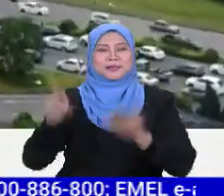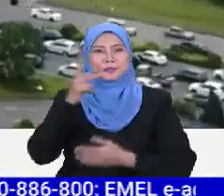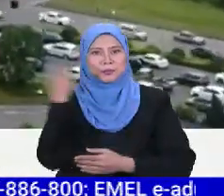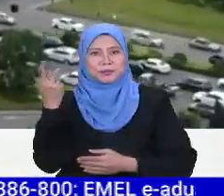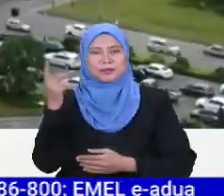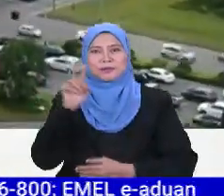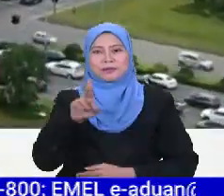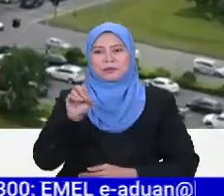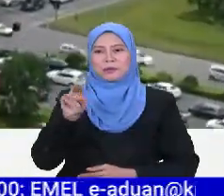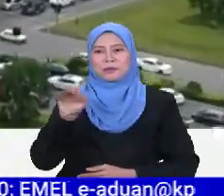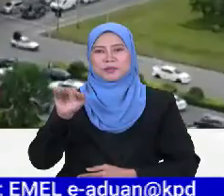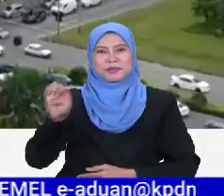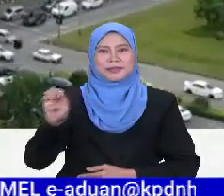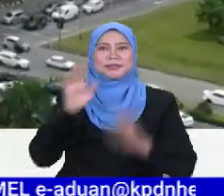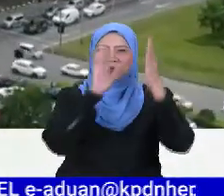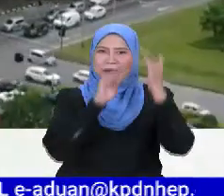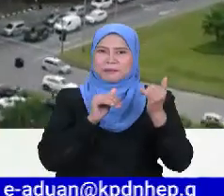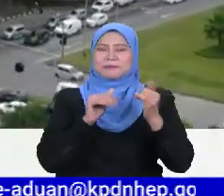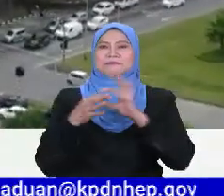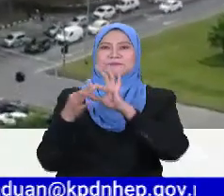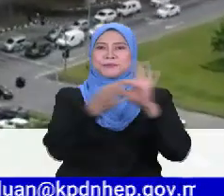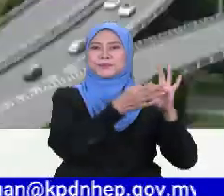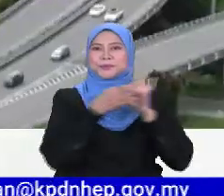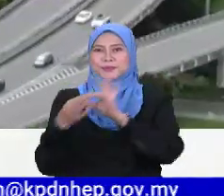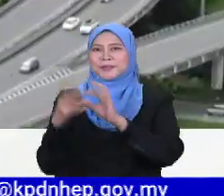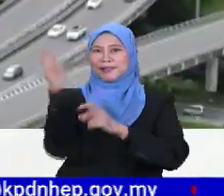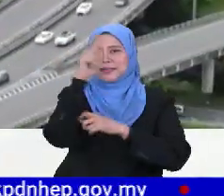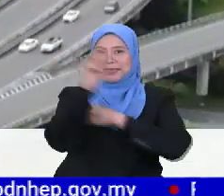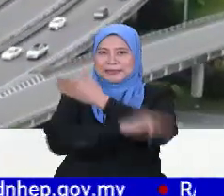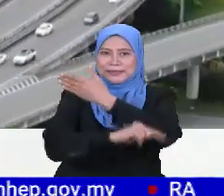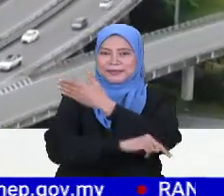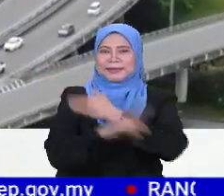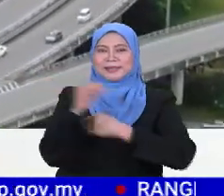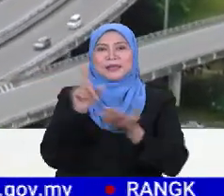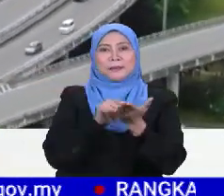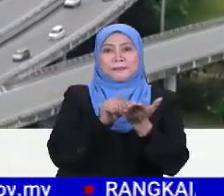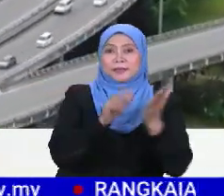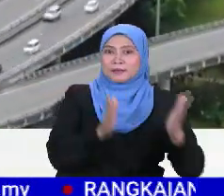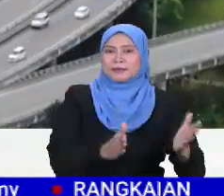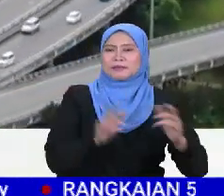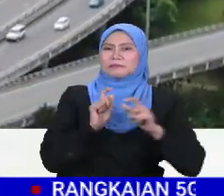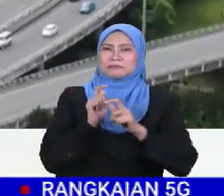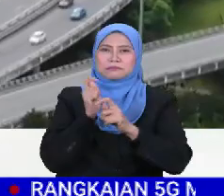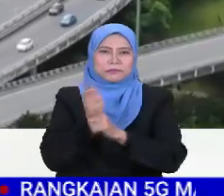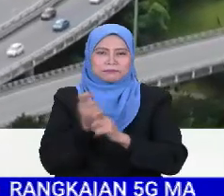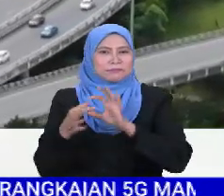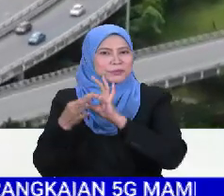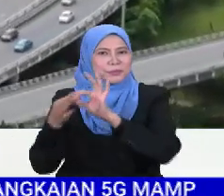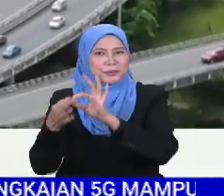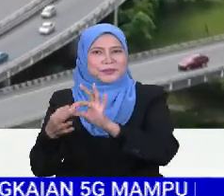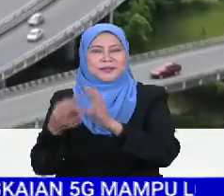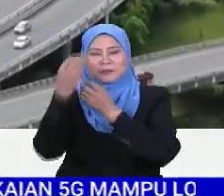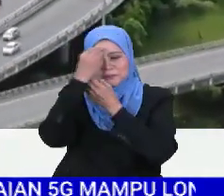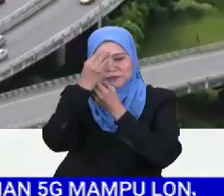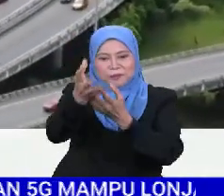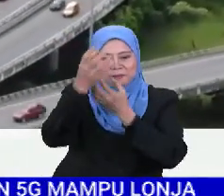KDJA, Roni Teo pula berharap agar jalinan erat di antara kerajaan negeri dan pengamal media tempatan terus kukuh demi menyampaikan maklumat